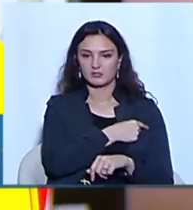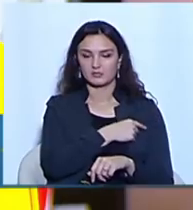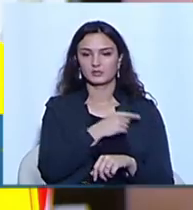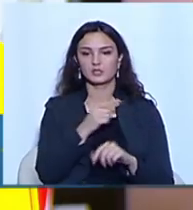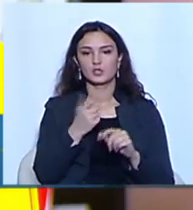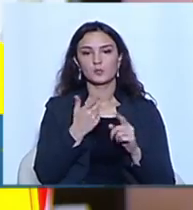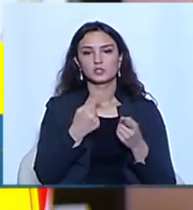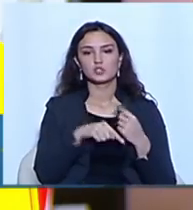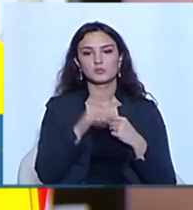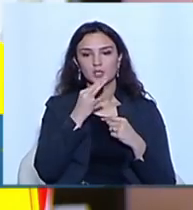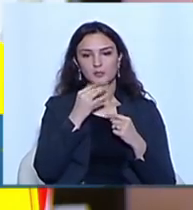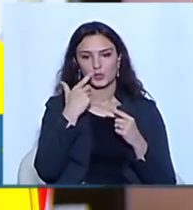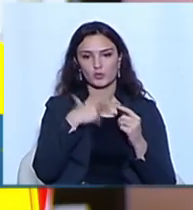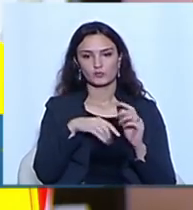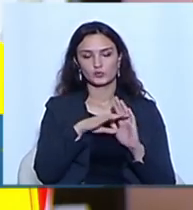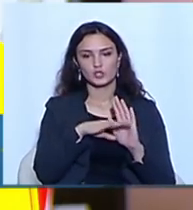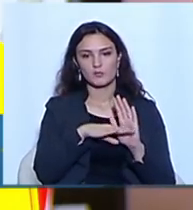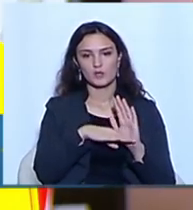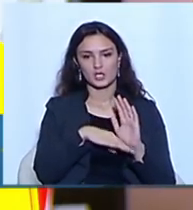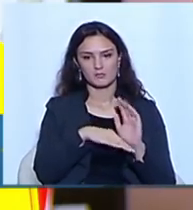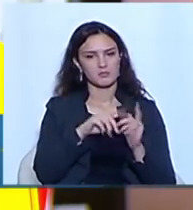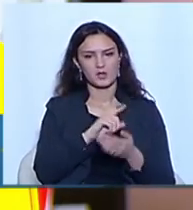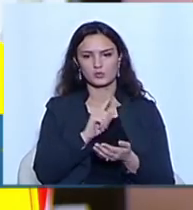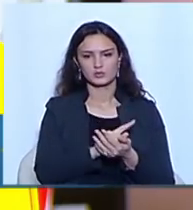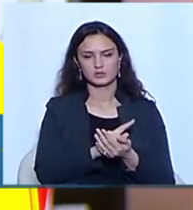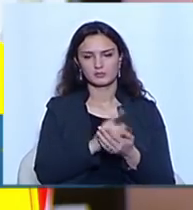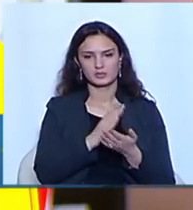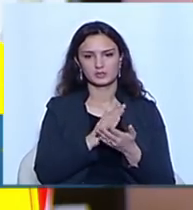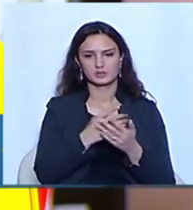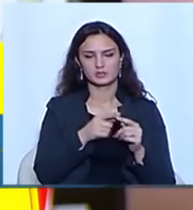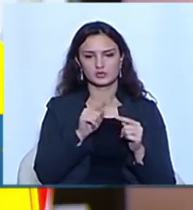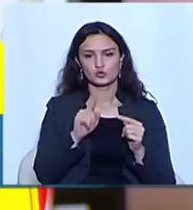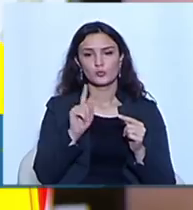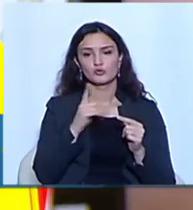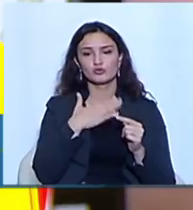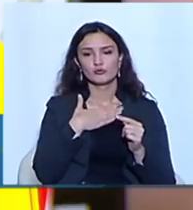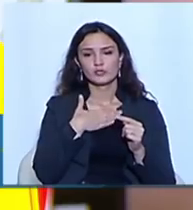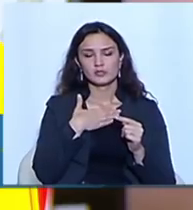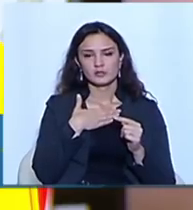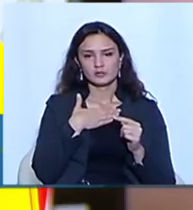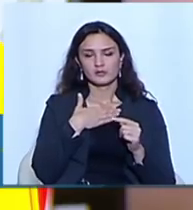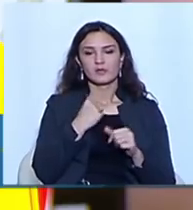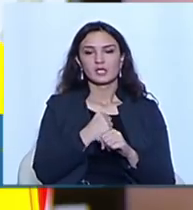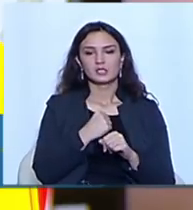რომელიც შემდეგი პიროვნული ჩამოყალიბების აუცილებელი პირობა არის უბრალოდ ეს, რომ ჩვენ